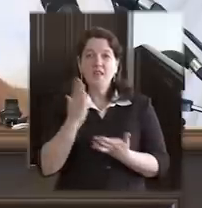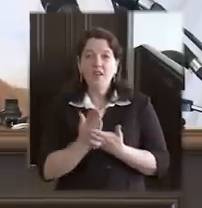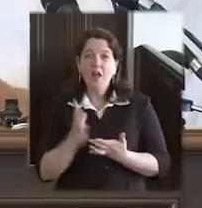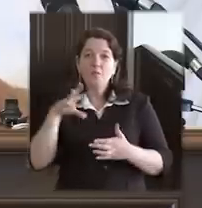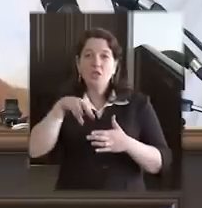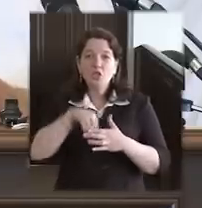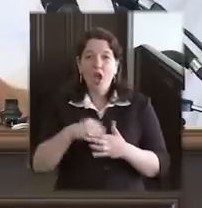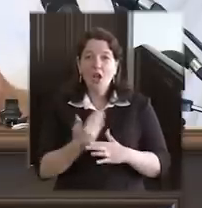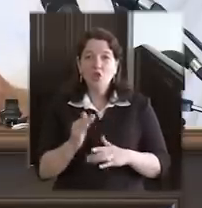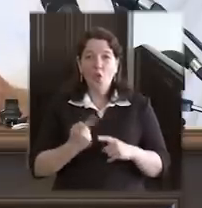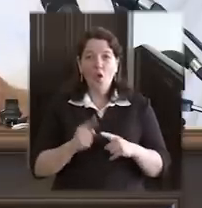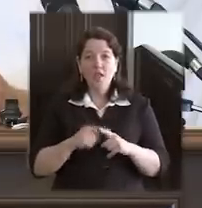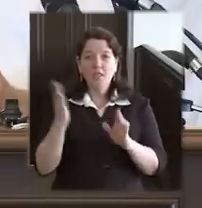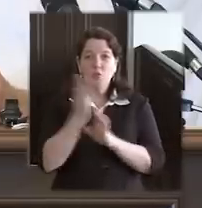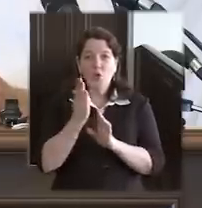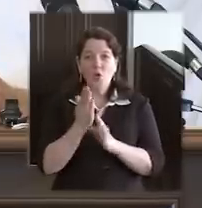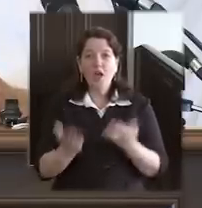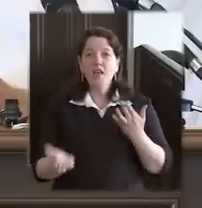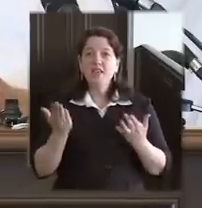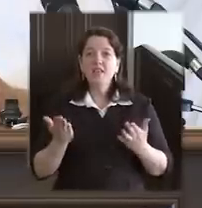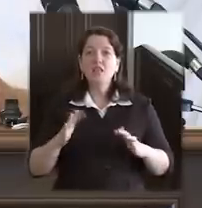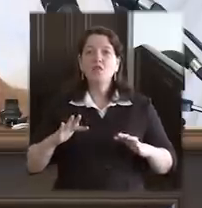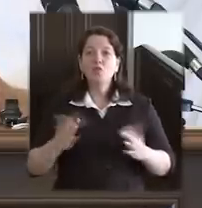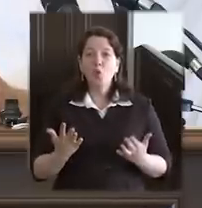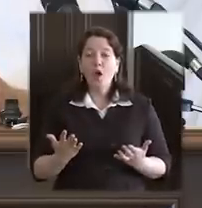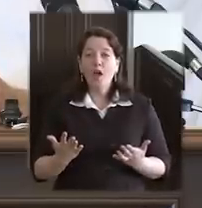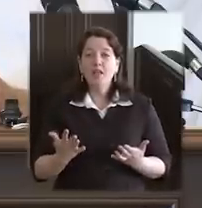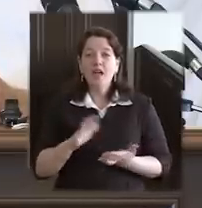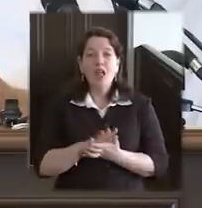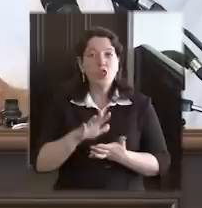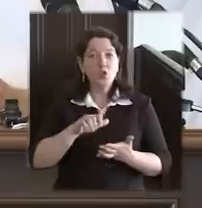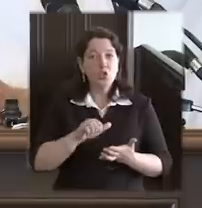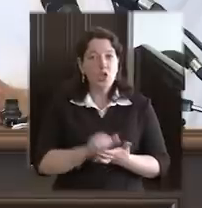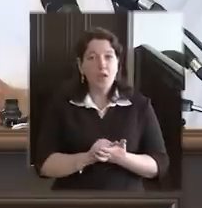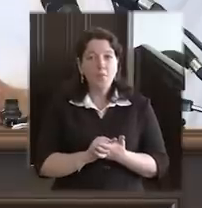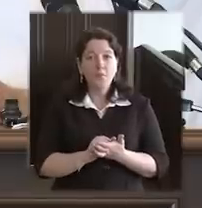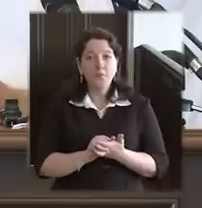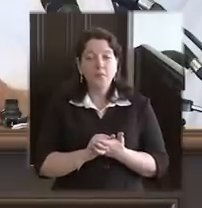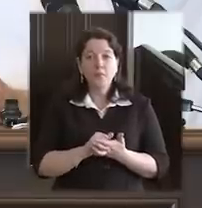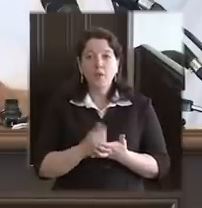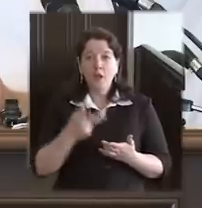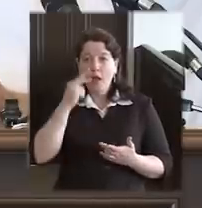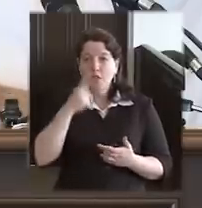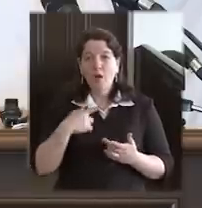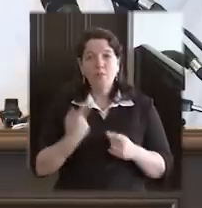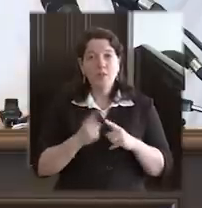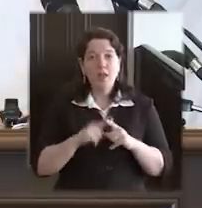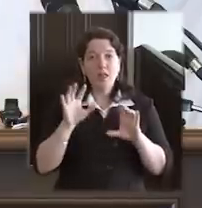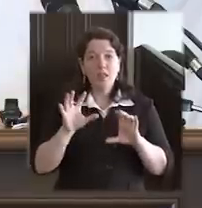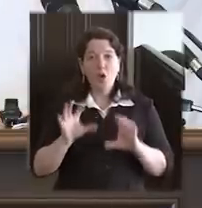частью природы, нарушая которые – мы, оказывается, вредим сами себе.